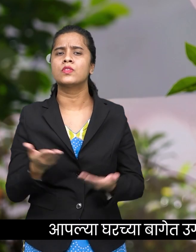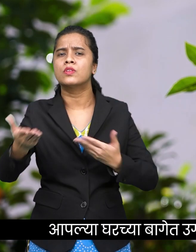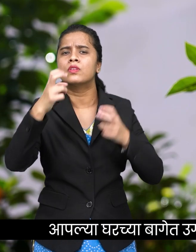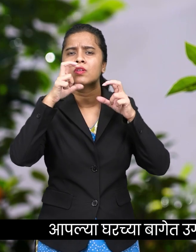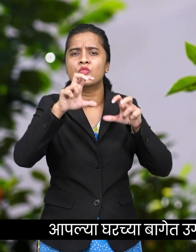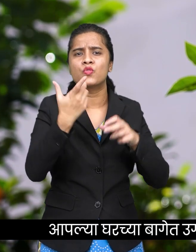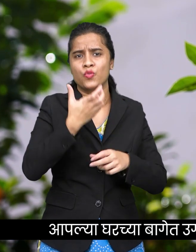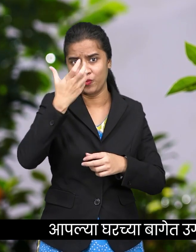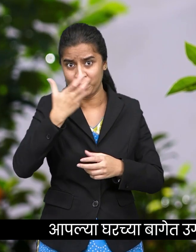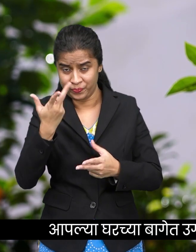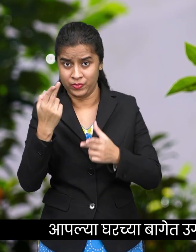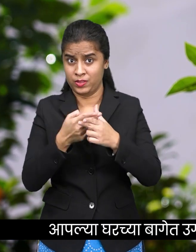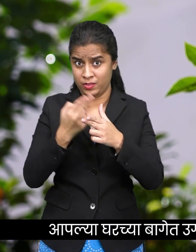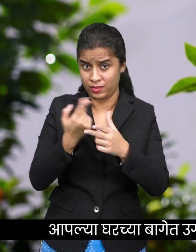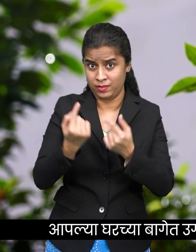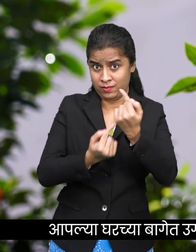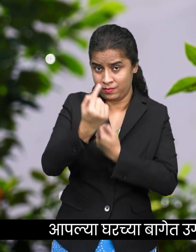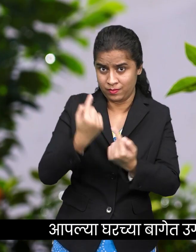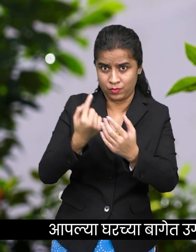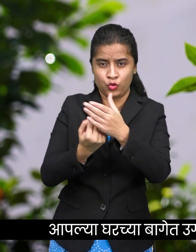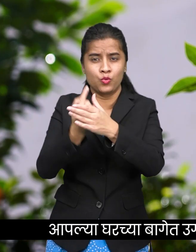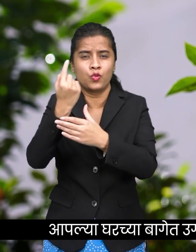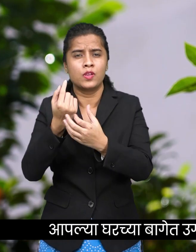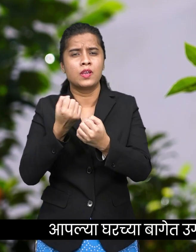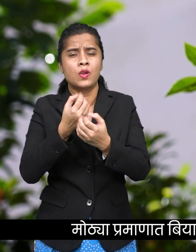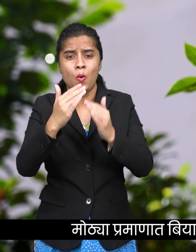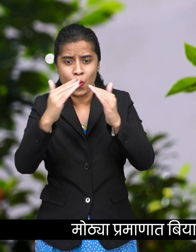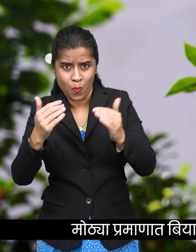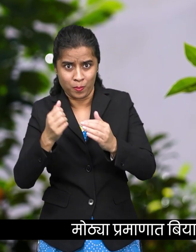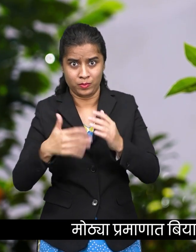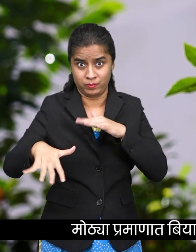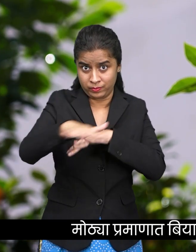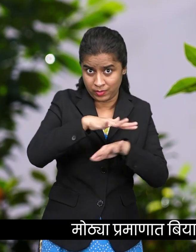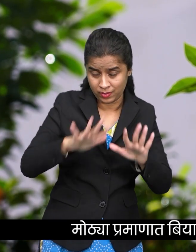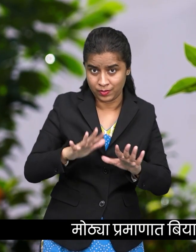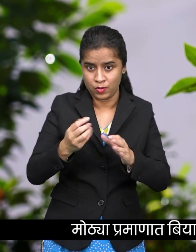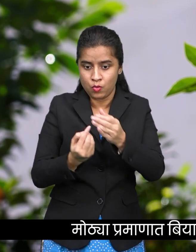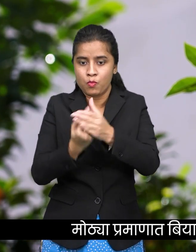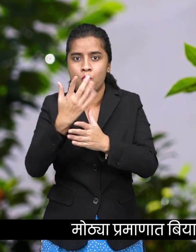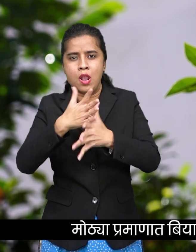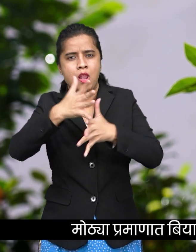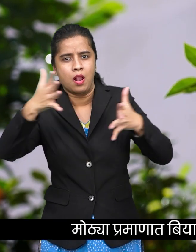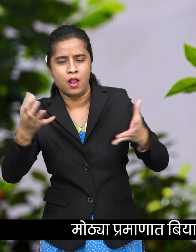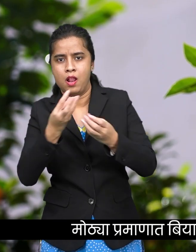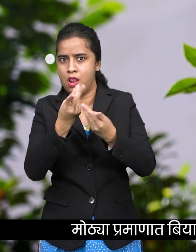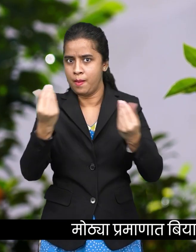आपल्या घरच्या बागेत उगवणारी फळे आणि भाजीपाला वनस्पती मोठ्या प्रमाणात बिया तयार करतात हे आपण पाहिले आहे.